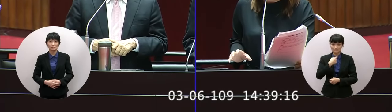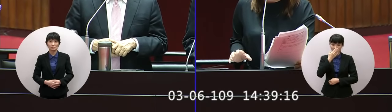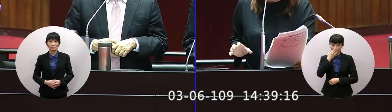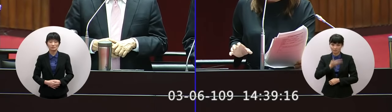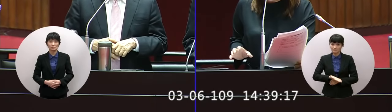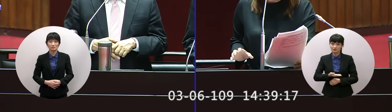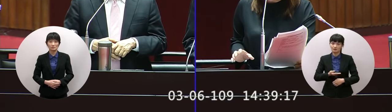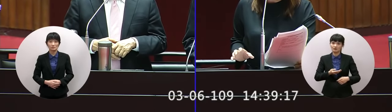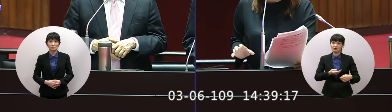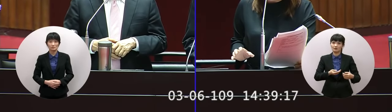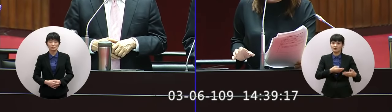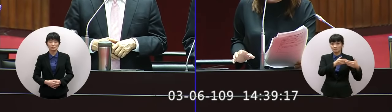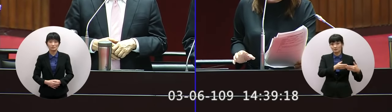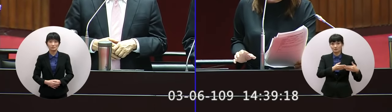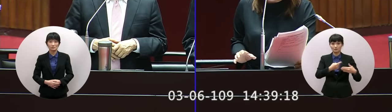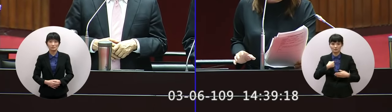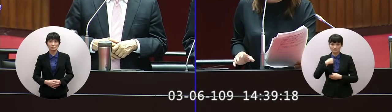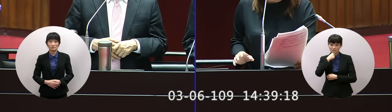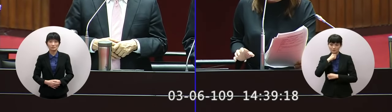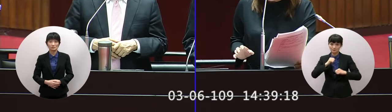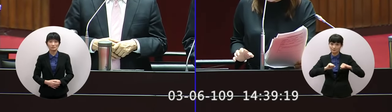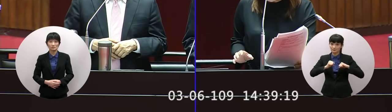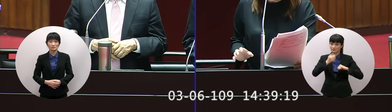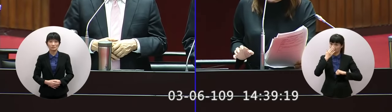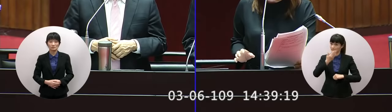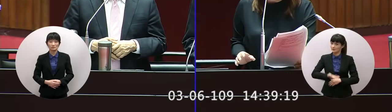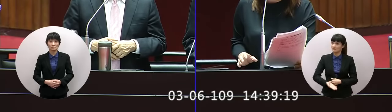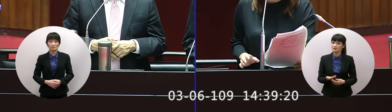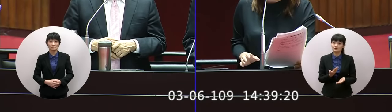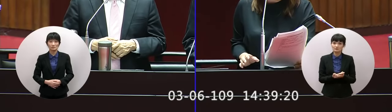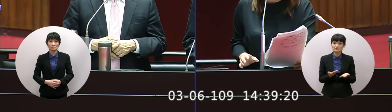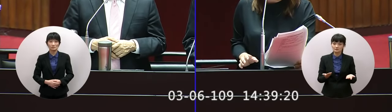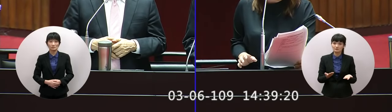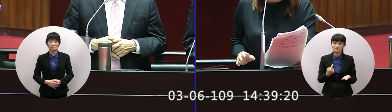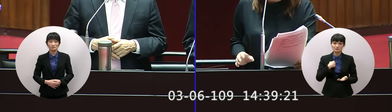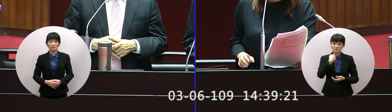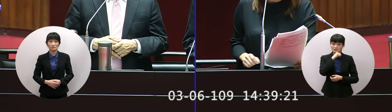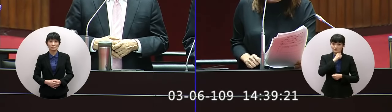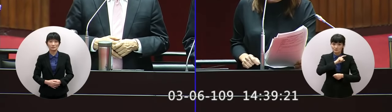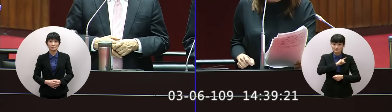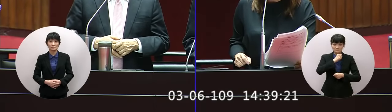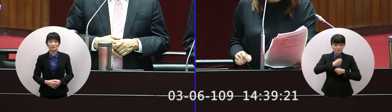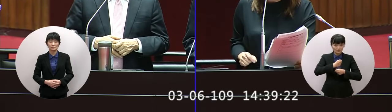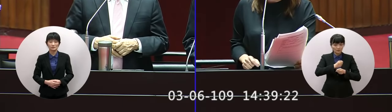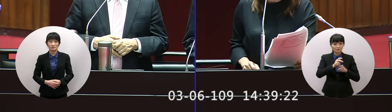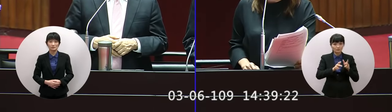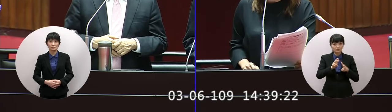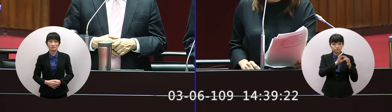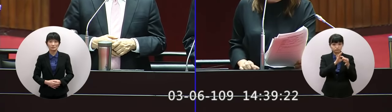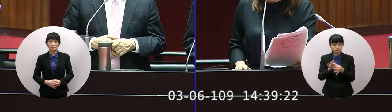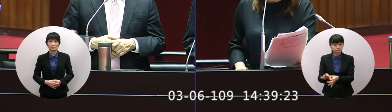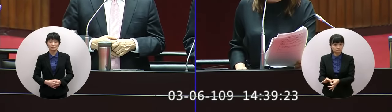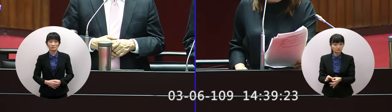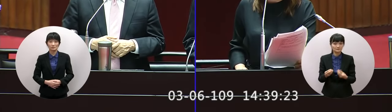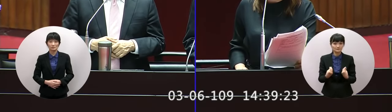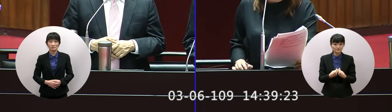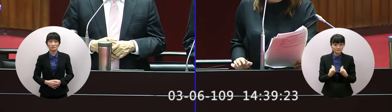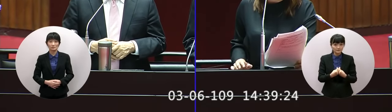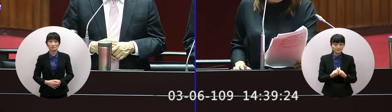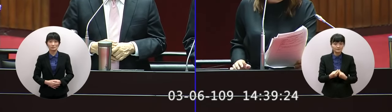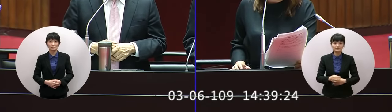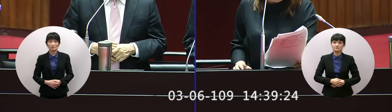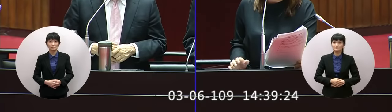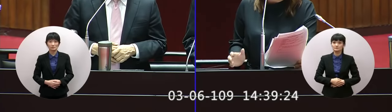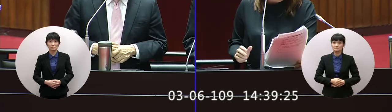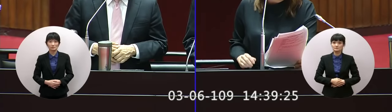们要怎么样去维持我们国内的产能，这是非常非常重要的。因为对抗我们疫情的传染，